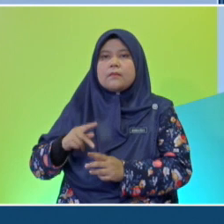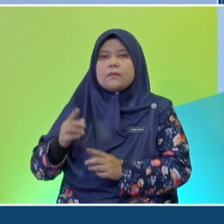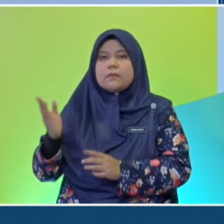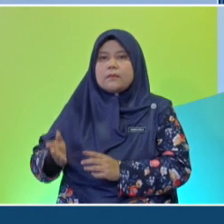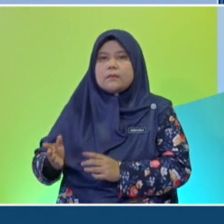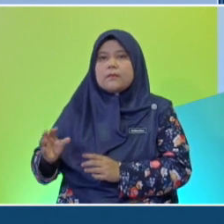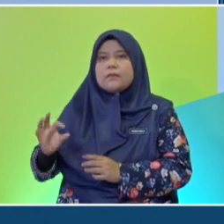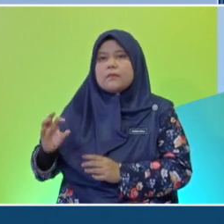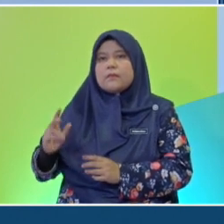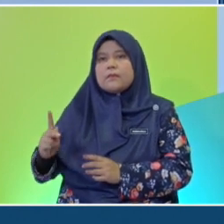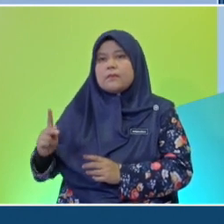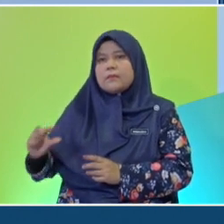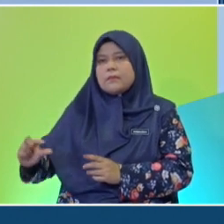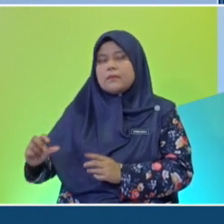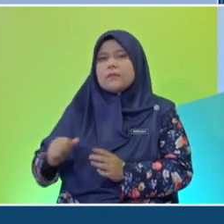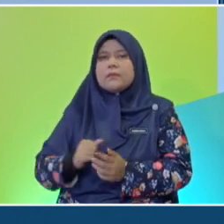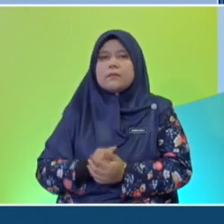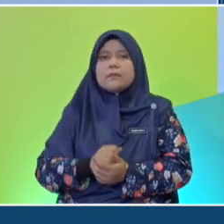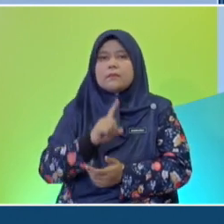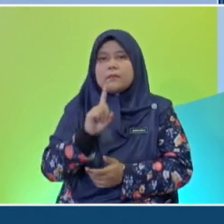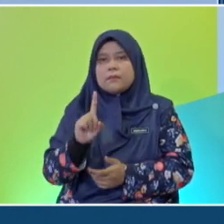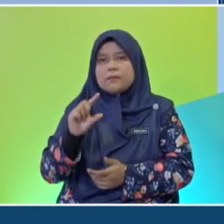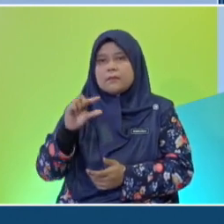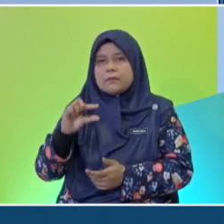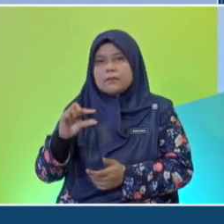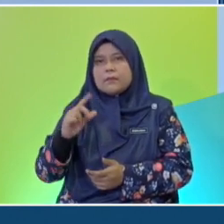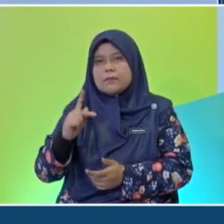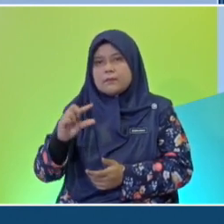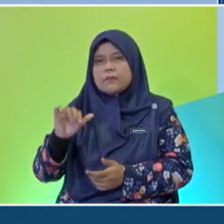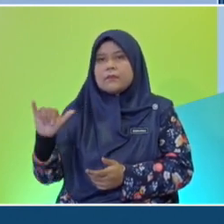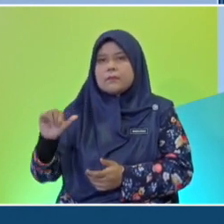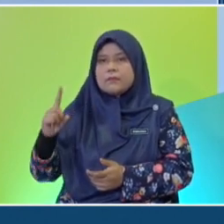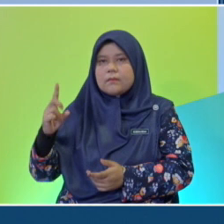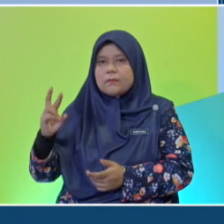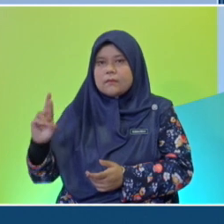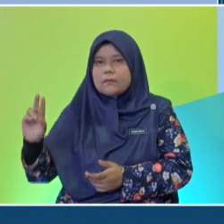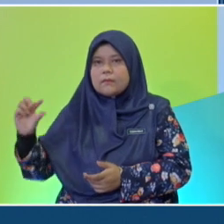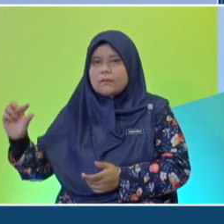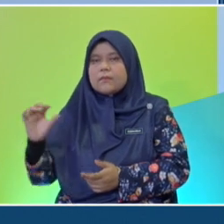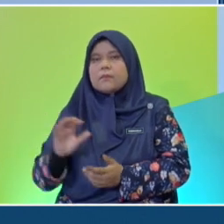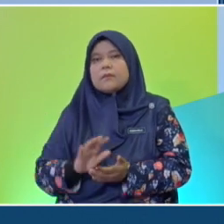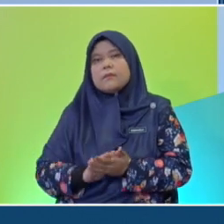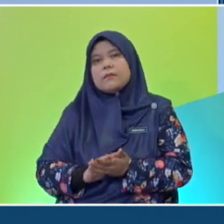jadi satu kilogram bersama dengan 1000 gram Oke jadi untuk itu